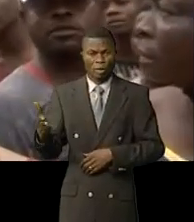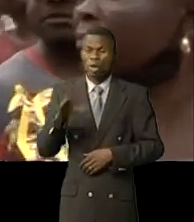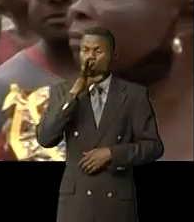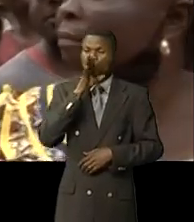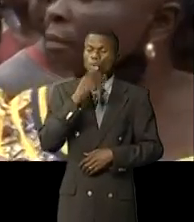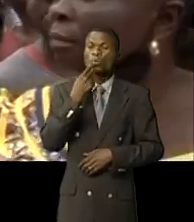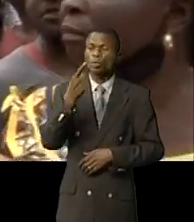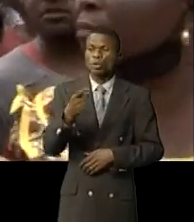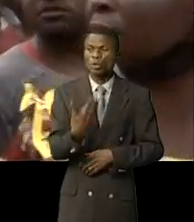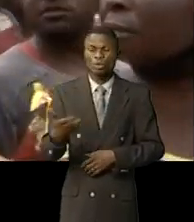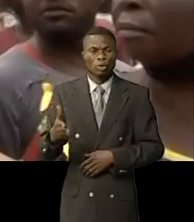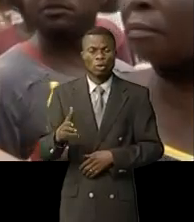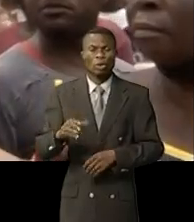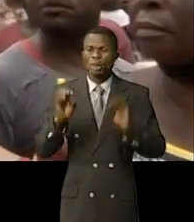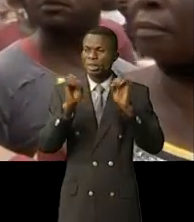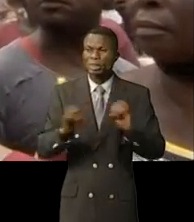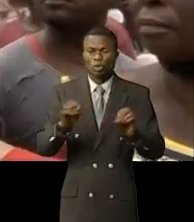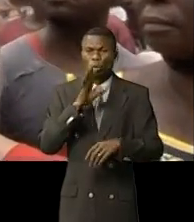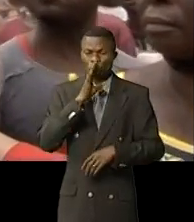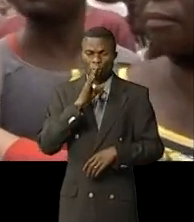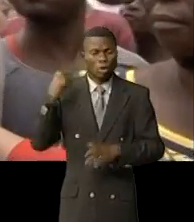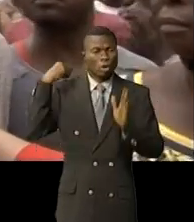de dire qu'il n'y a pas de stock.